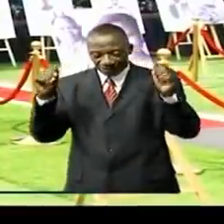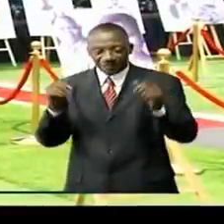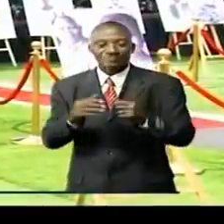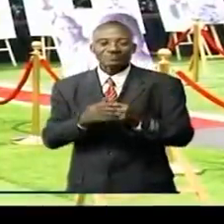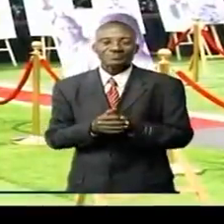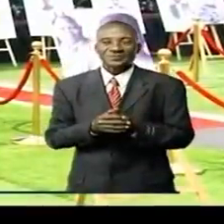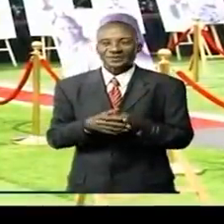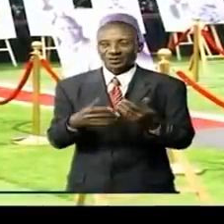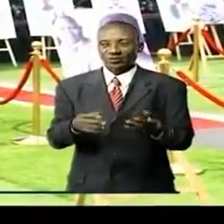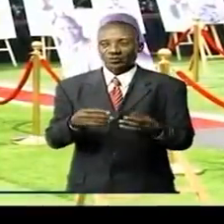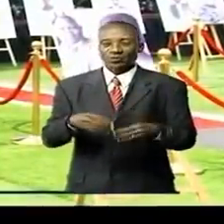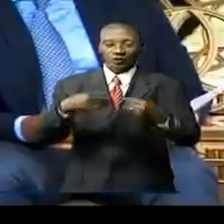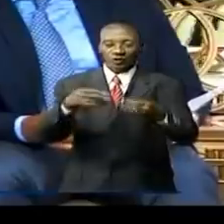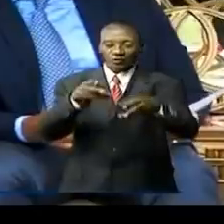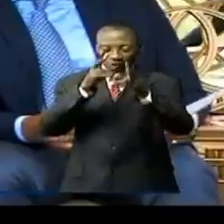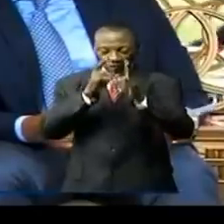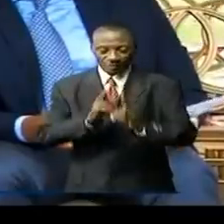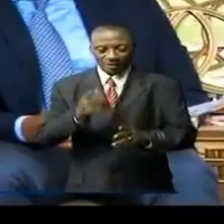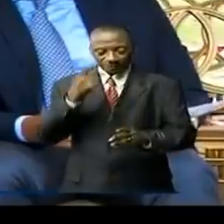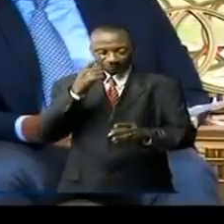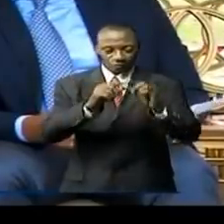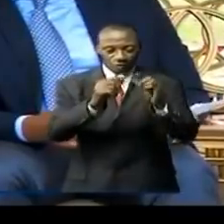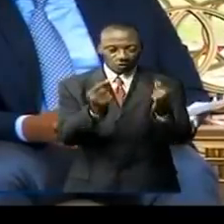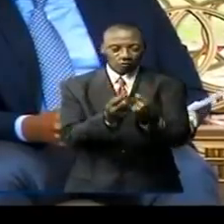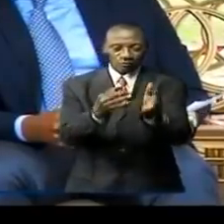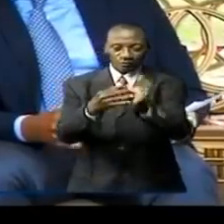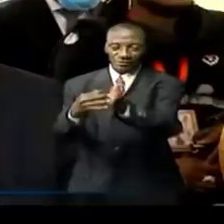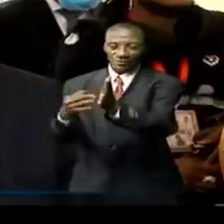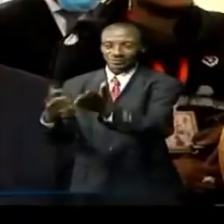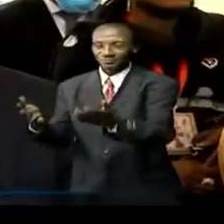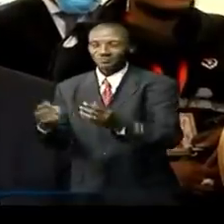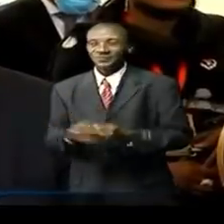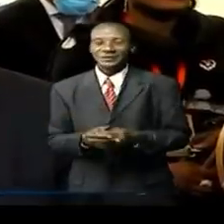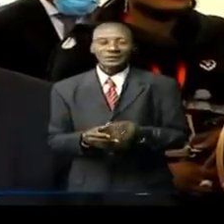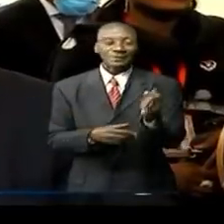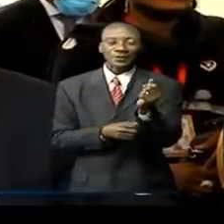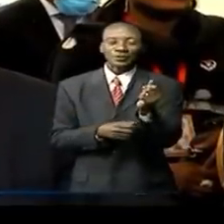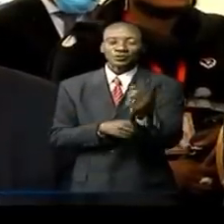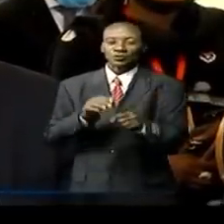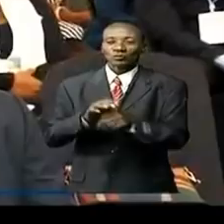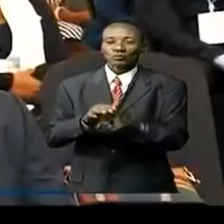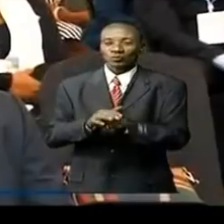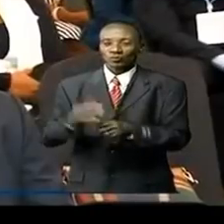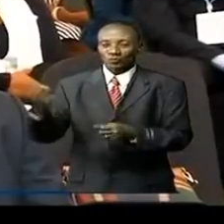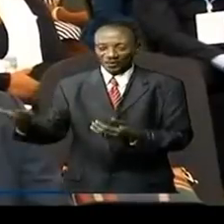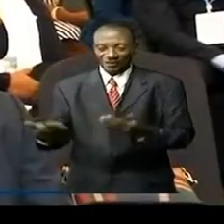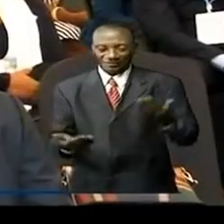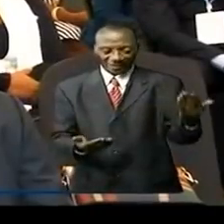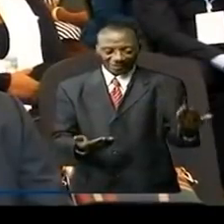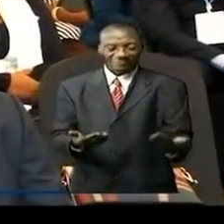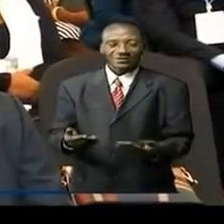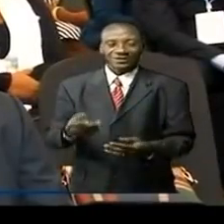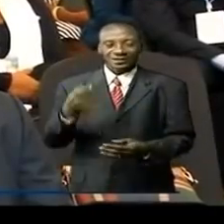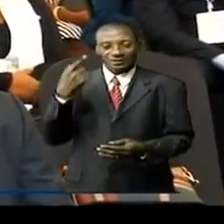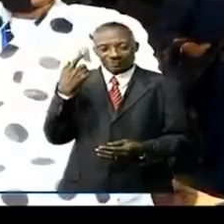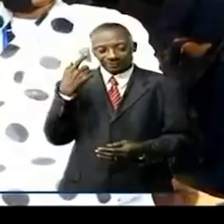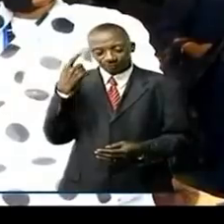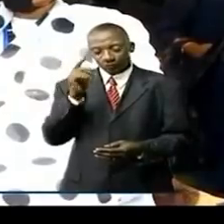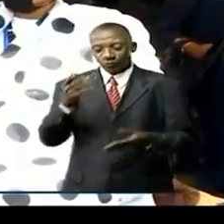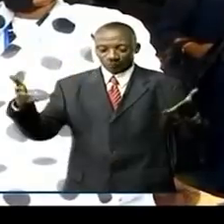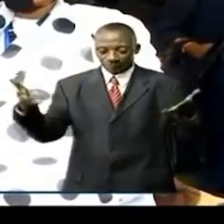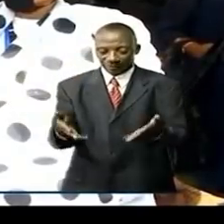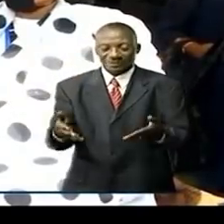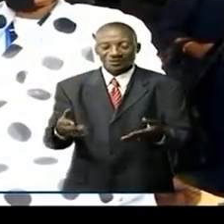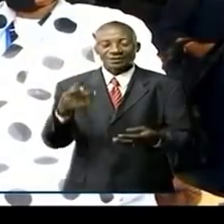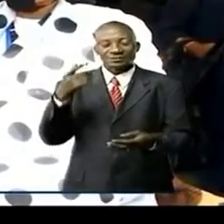leur inhumation. De nombreuses personnalités émues par les circonstances tragiques de cette disparition familiale